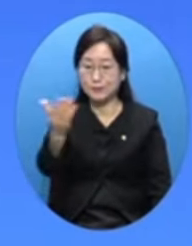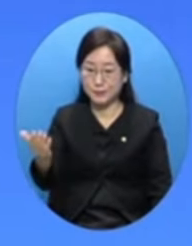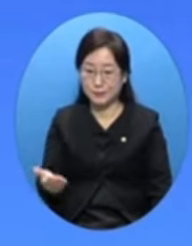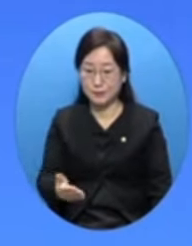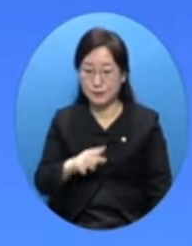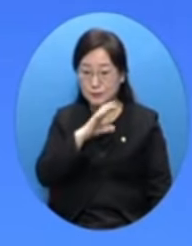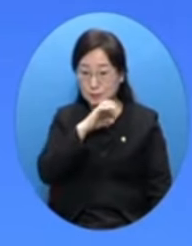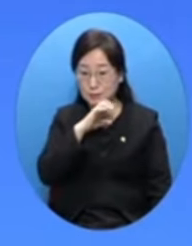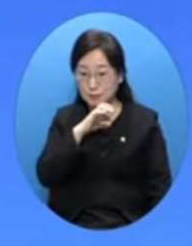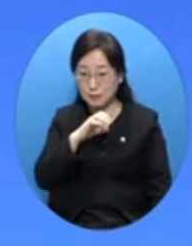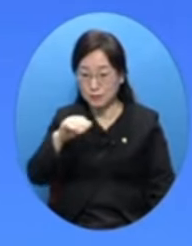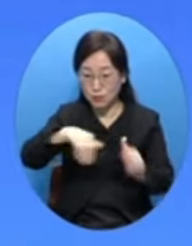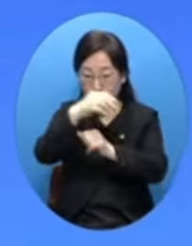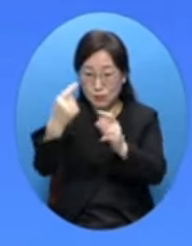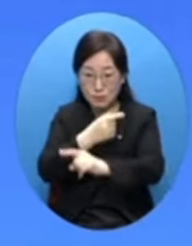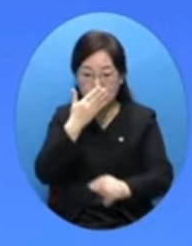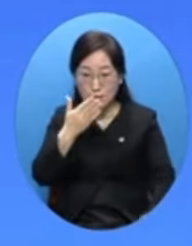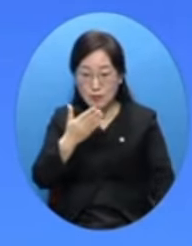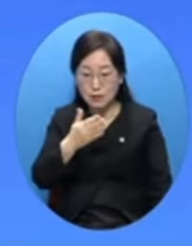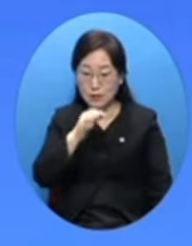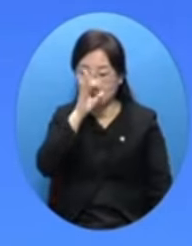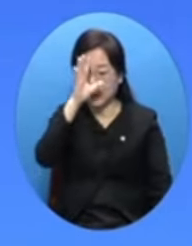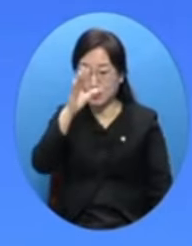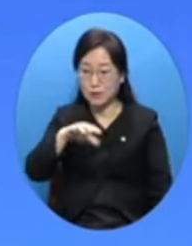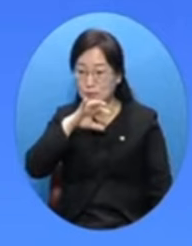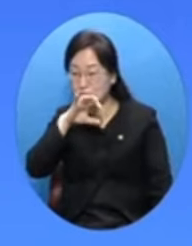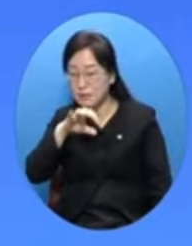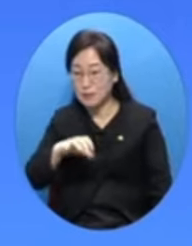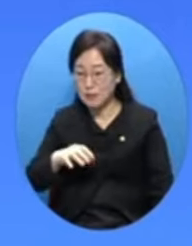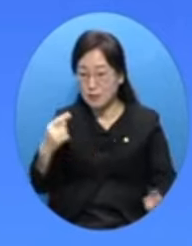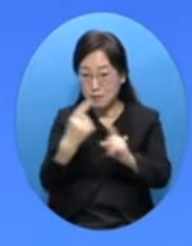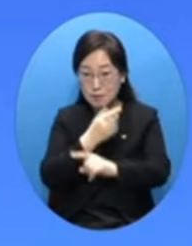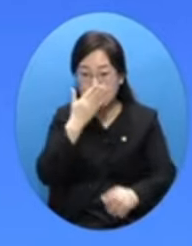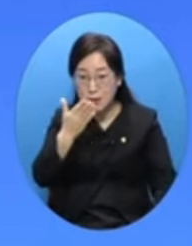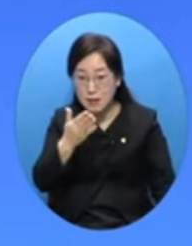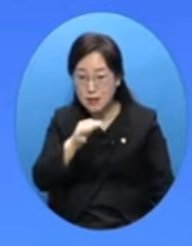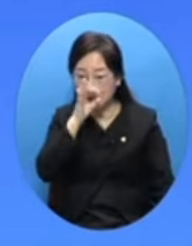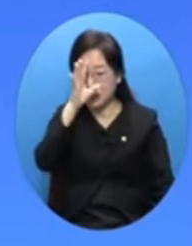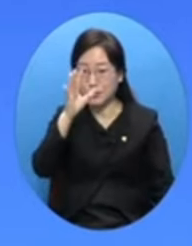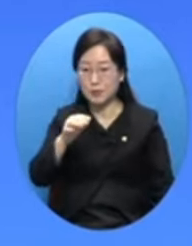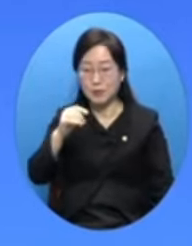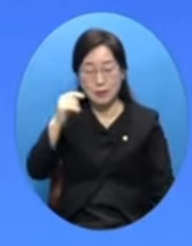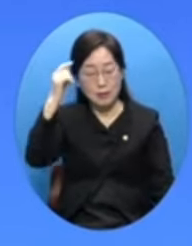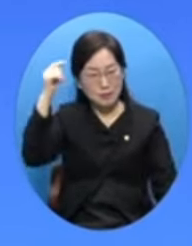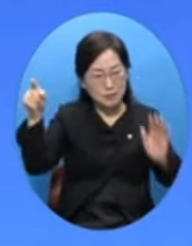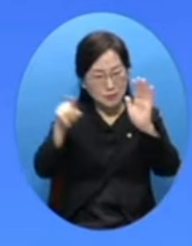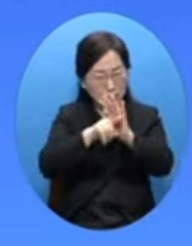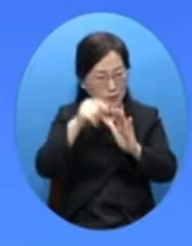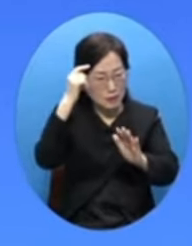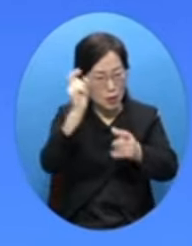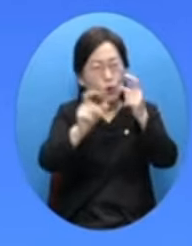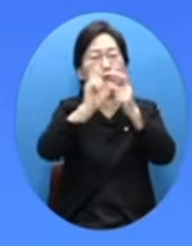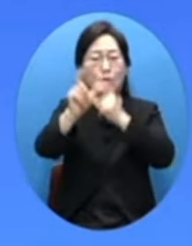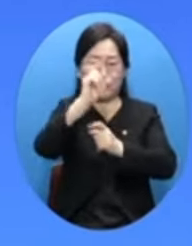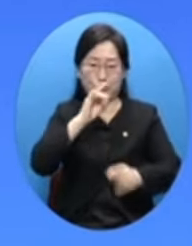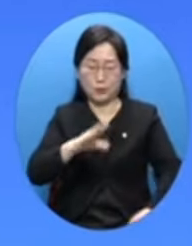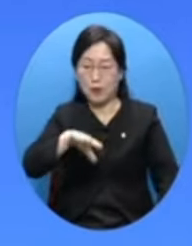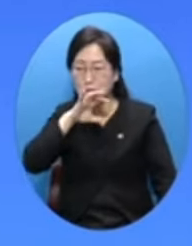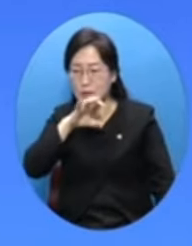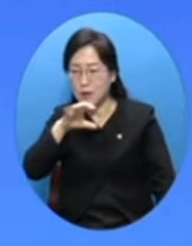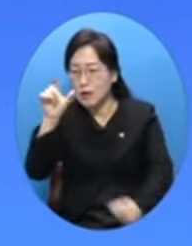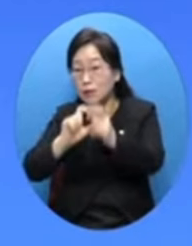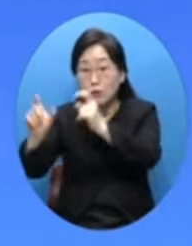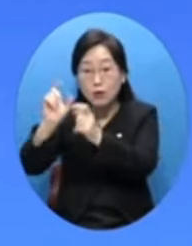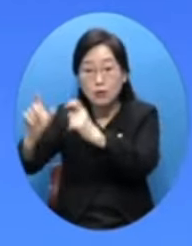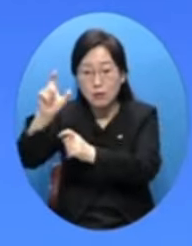불평한다서 달라지는 것이 없 없습니다 원망한 데서 달라진 것이 없습니다 부정적인 생각은 부정적인 생각을 낳고 원망과 불평은 우리를